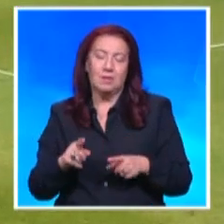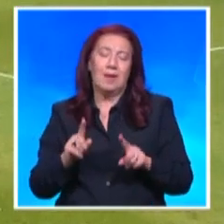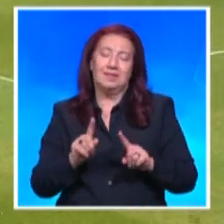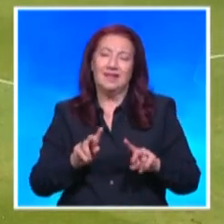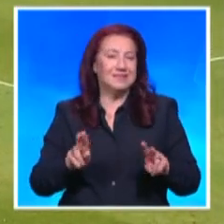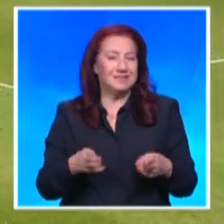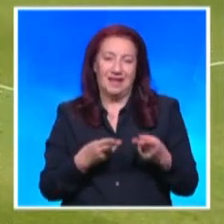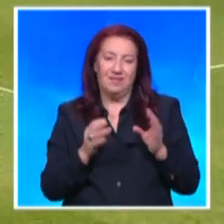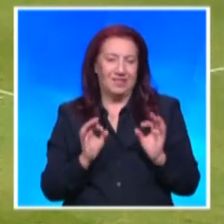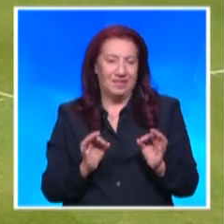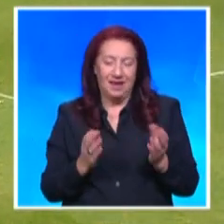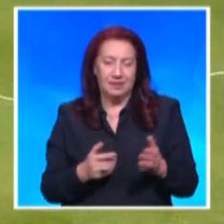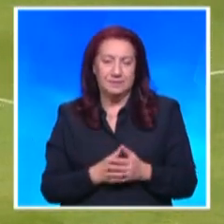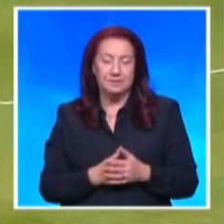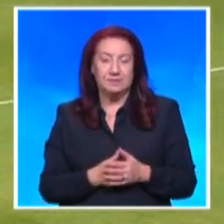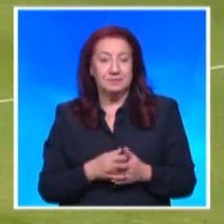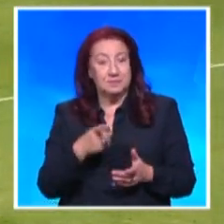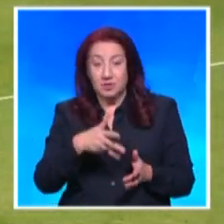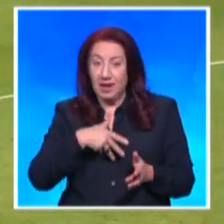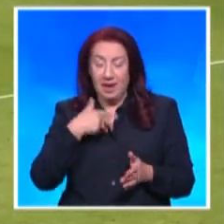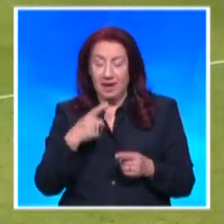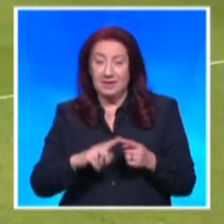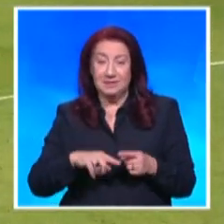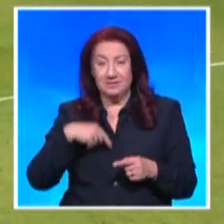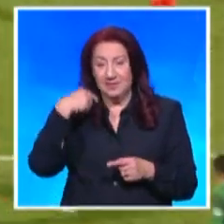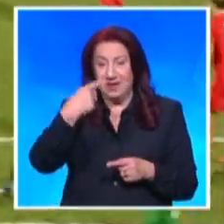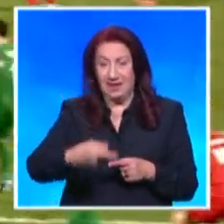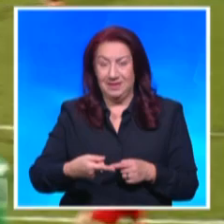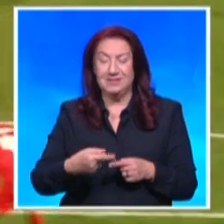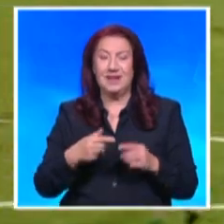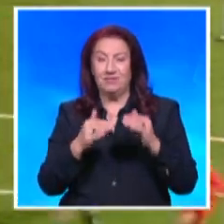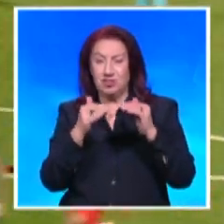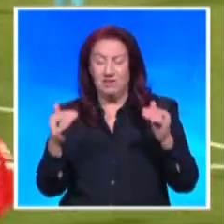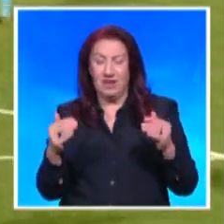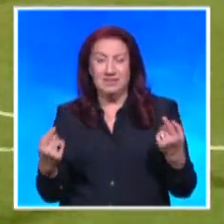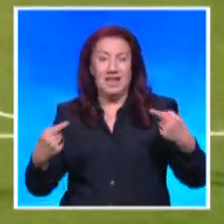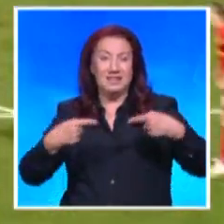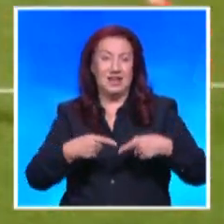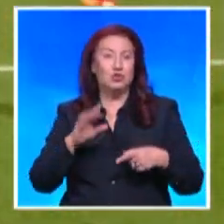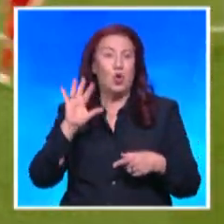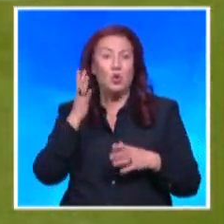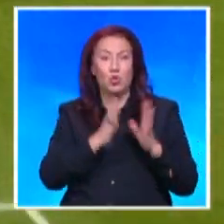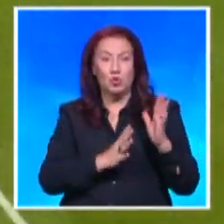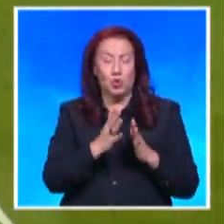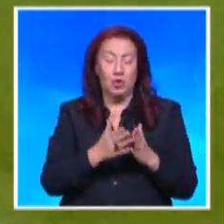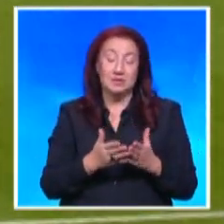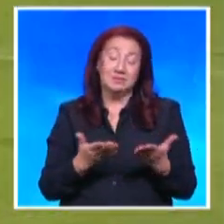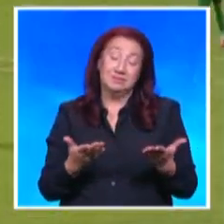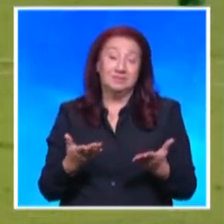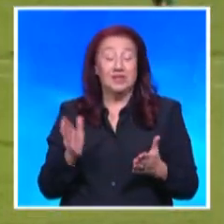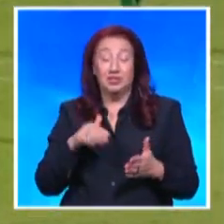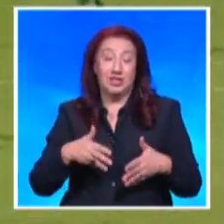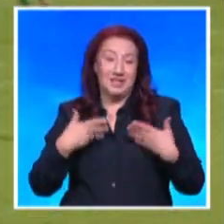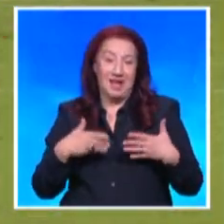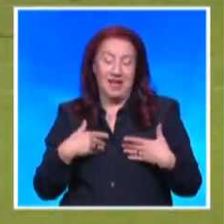харесал сценарий, в който на следващата фаза се срещнеш срещу Лудогорец? Реално погледнато ще се радвам да се срещнем и да играем с